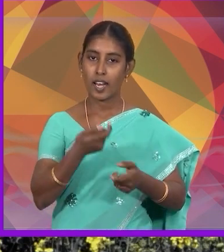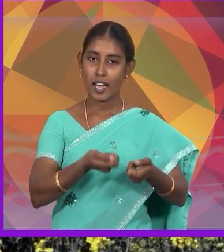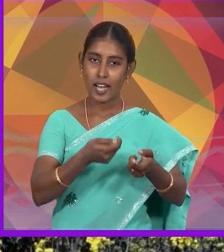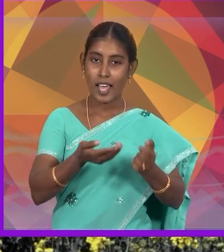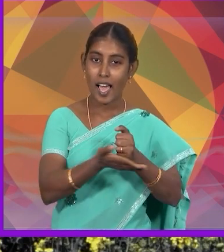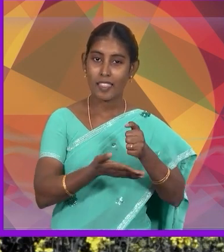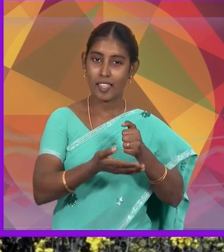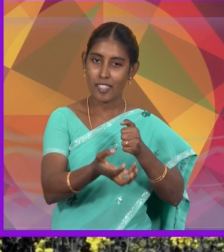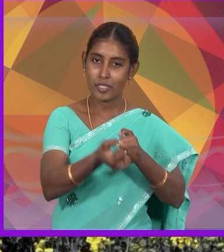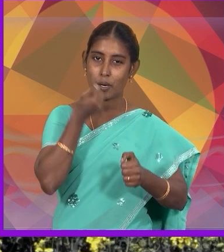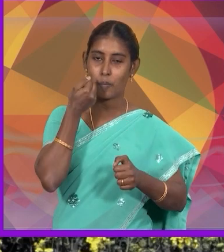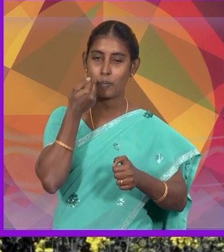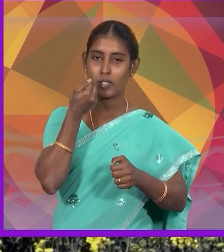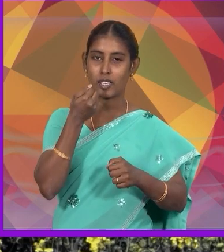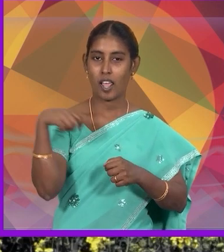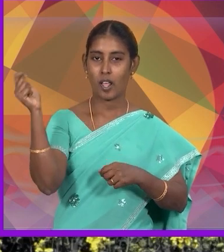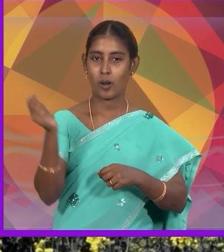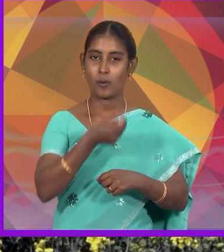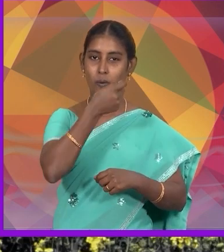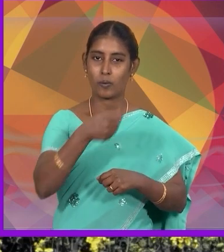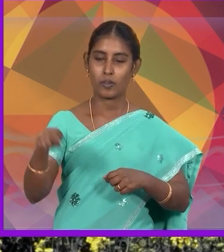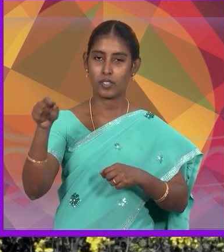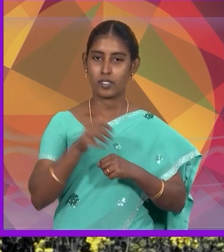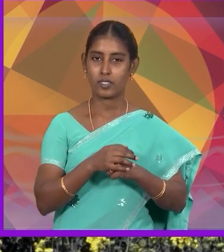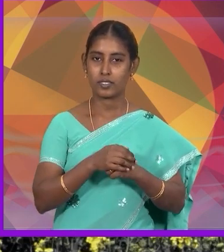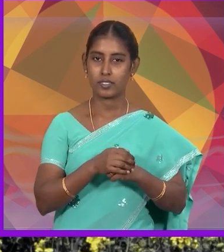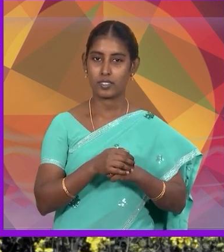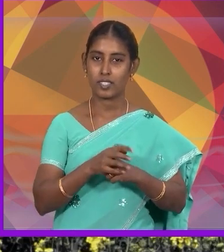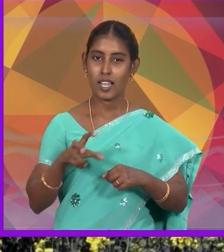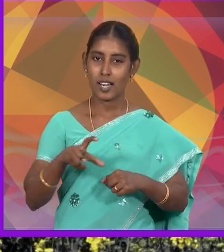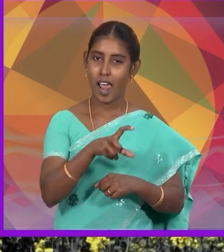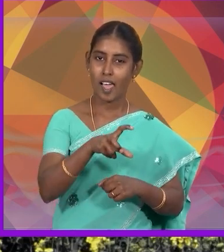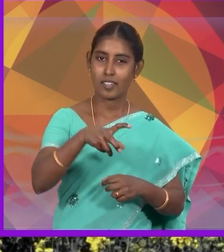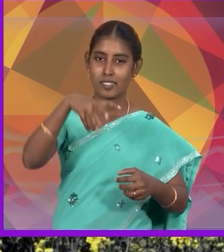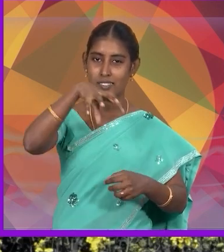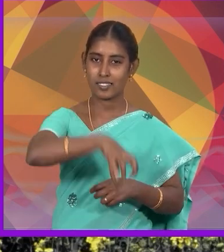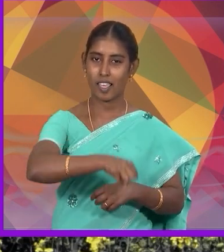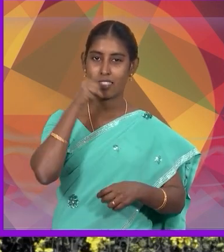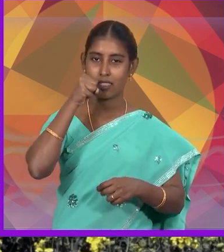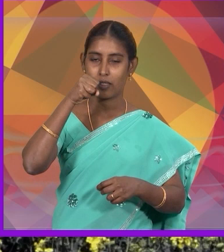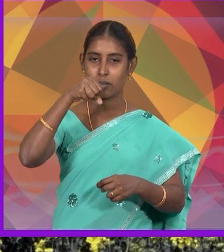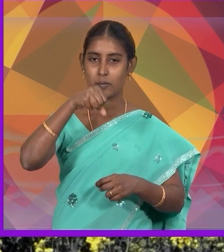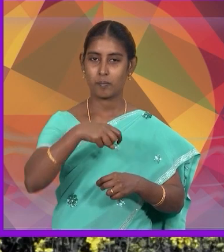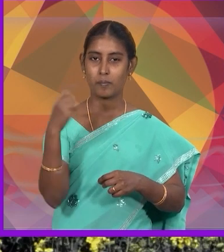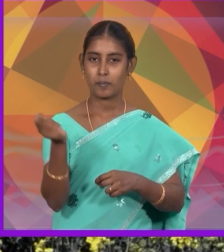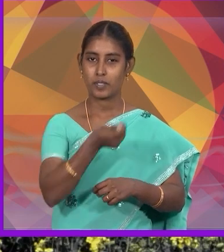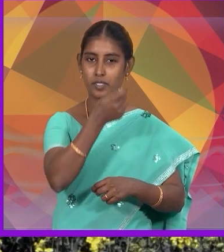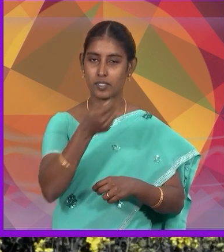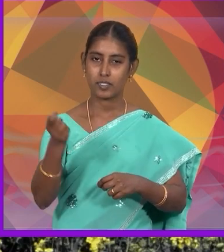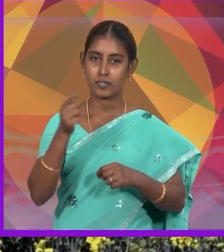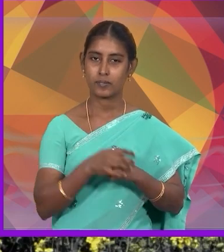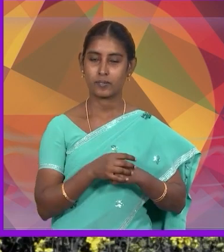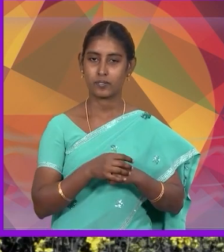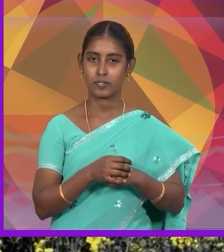நாத்தெல்லாம் பிடுங்க இளே இளே இளங்கனே ஏழையிலோ, நண்டு சேர்த்தும் பிடிக்கிறாங்க இளே இளங்கனே ஏழையிலோ,